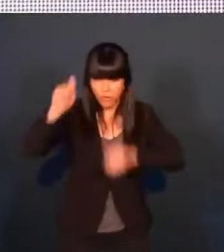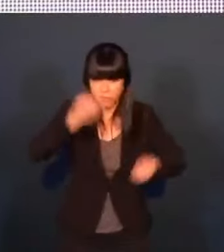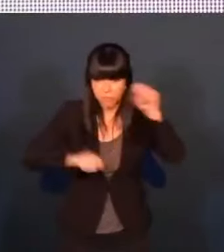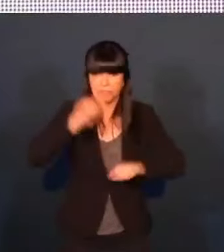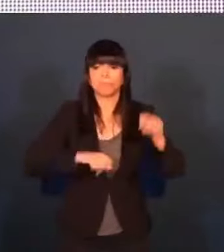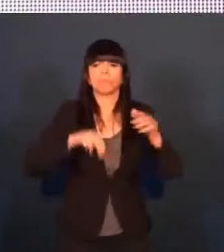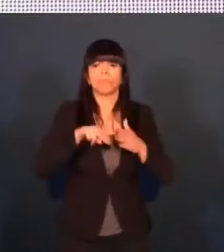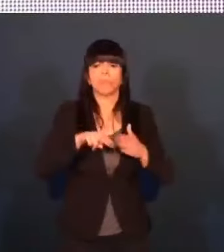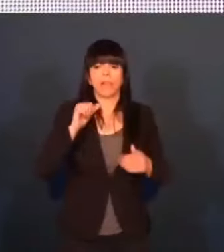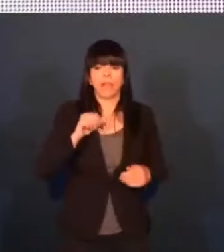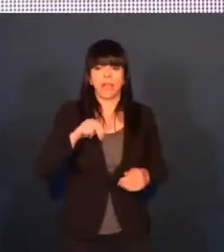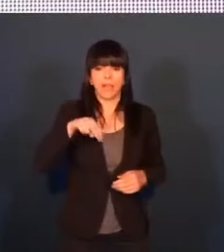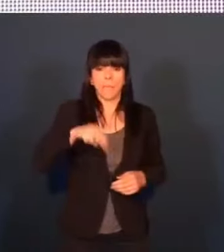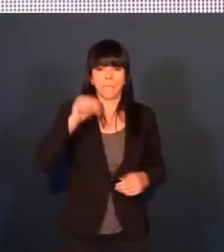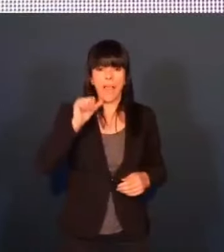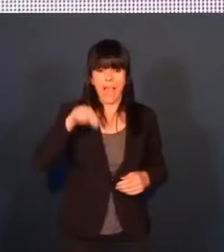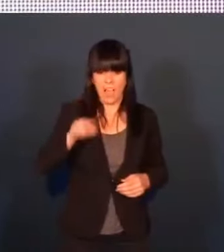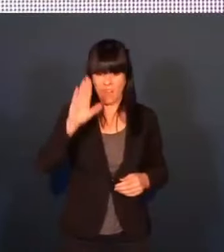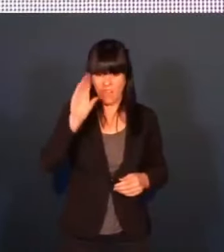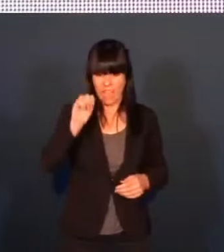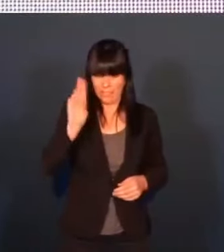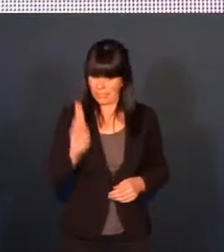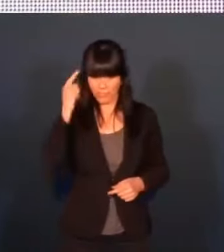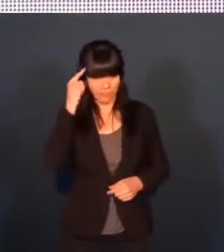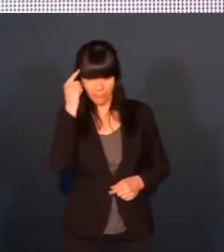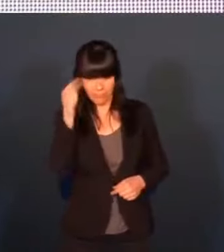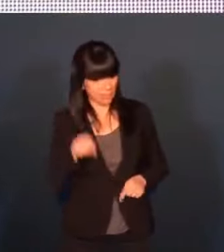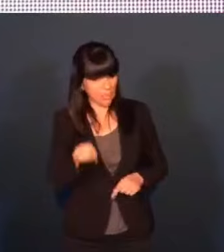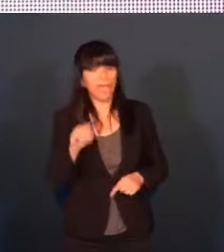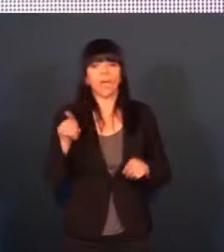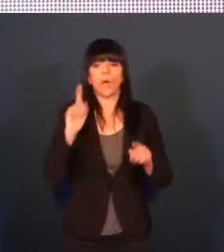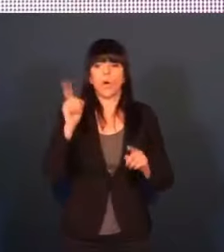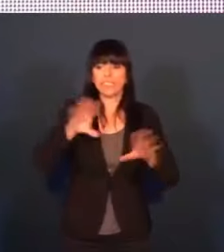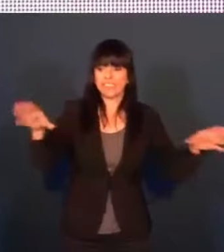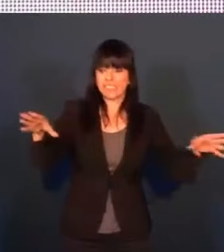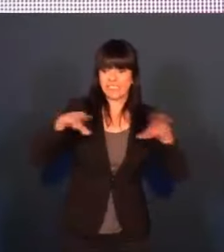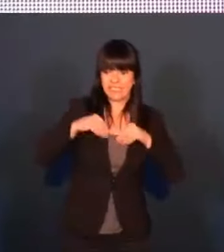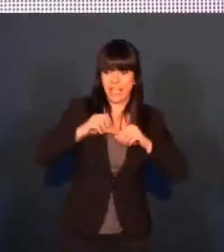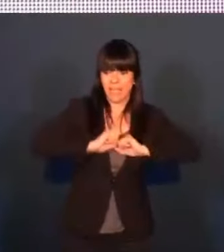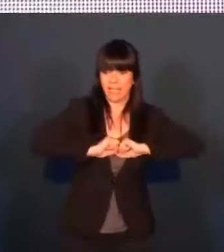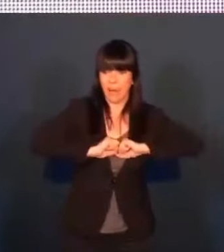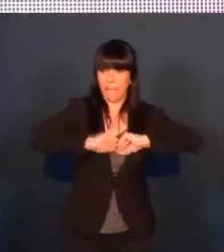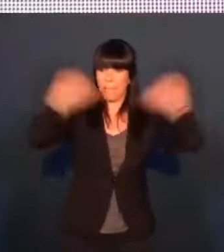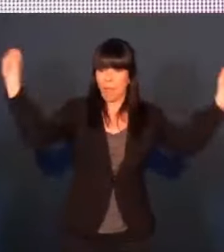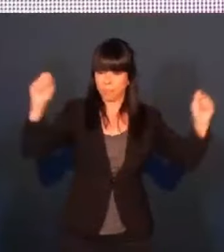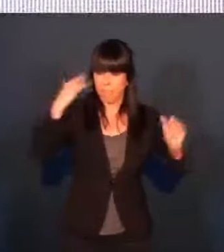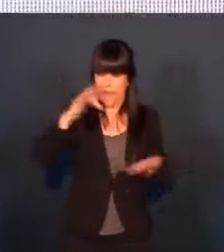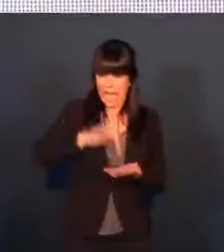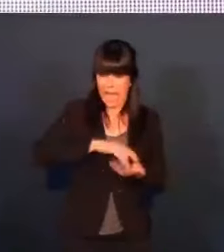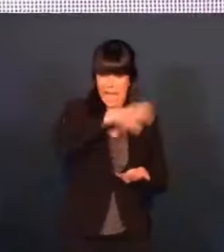се работи по рехабилитацията на ПАВЕЦ Чаира, които заедно с ядрената централа дават възможност и